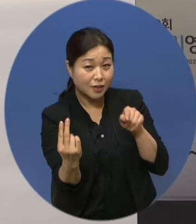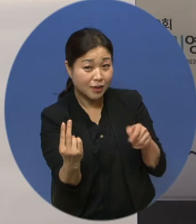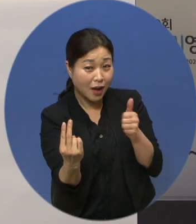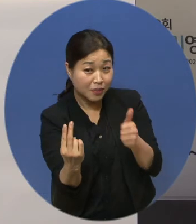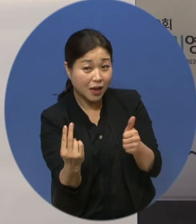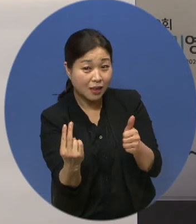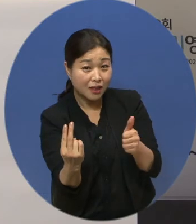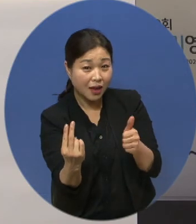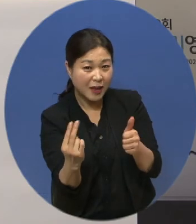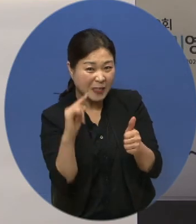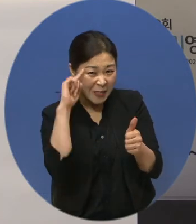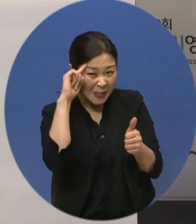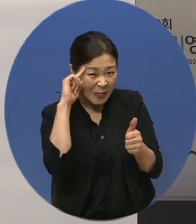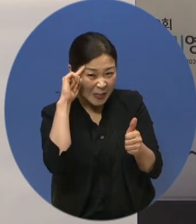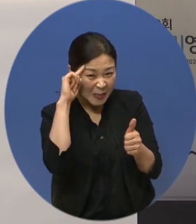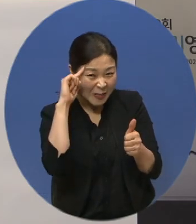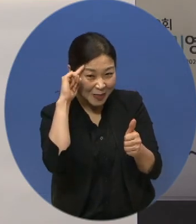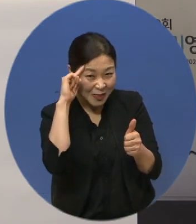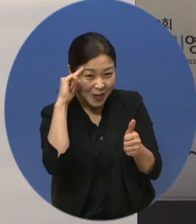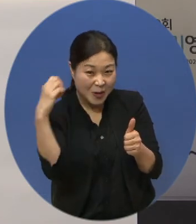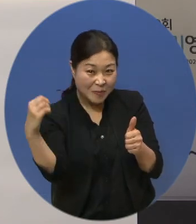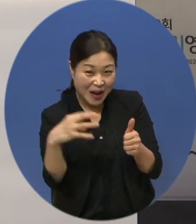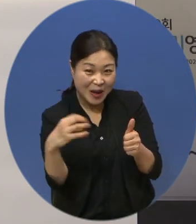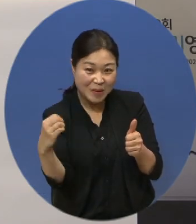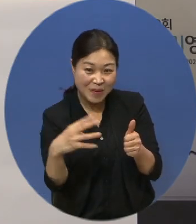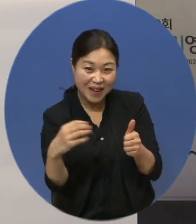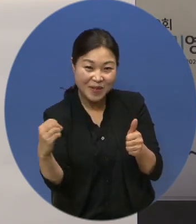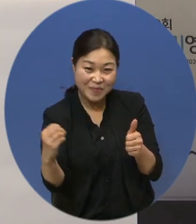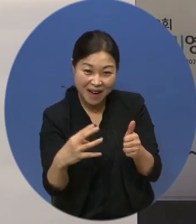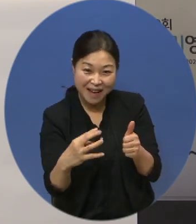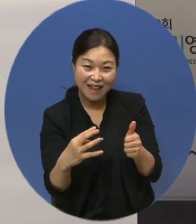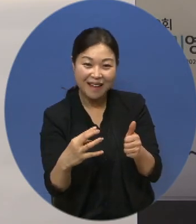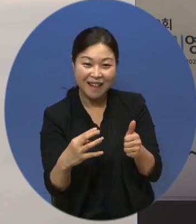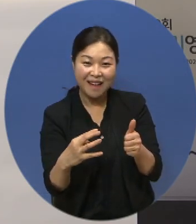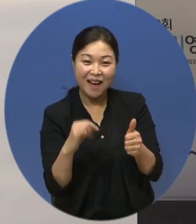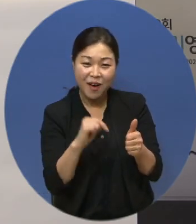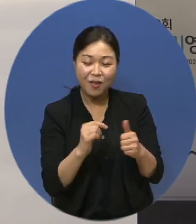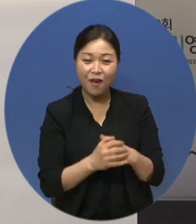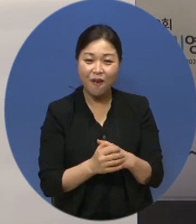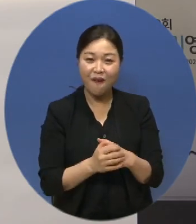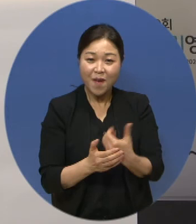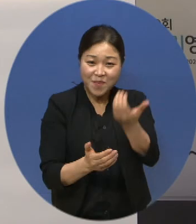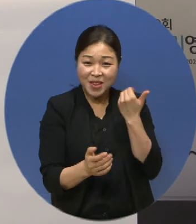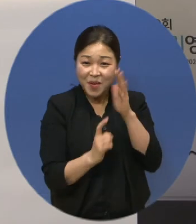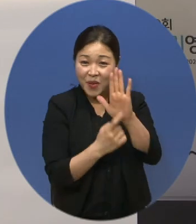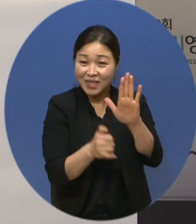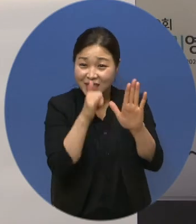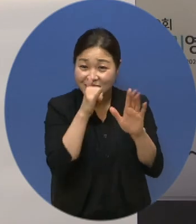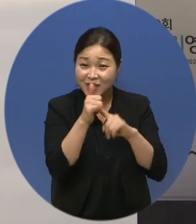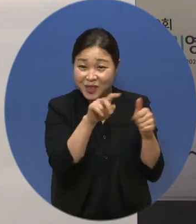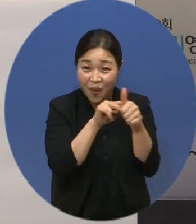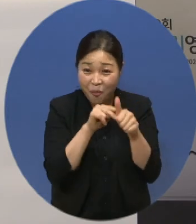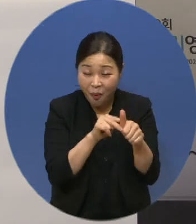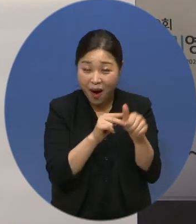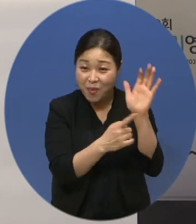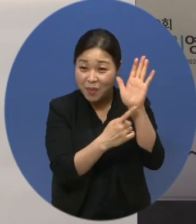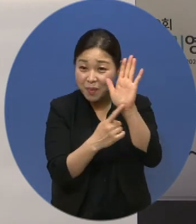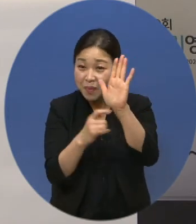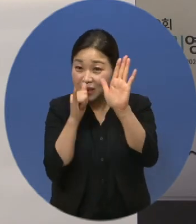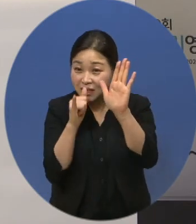되나요? 신경전과 이렇게 말을 걸고 이제 이미 사전에 막 공지가 돼 있고 막 이런 정보가